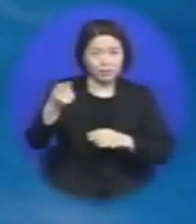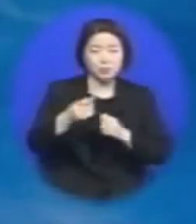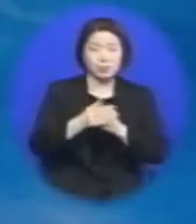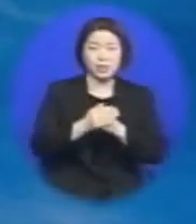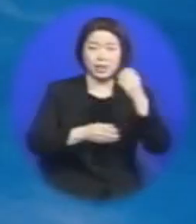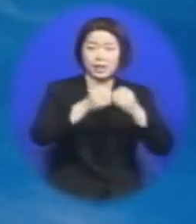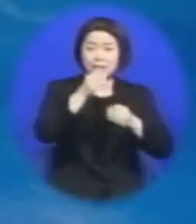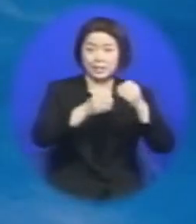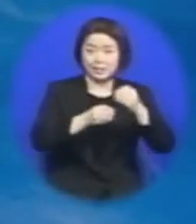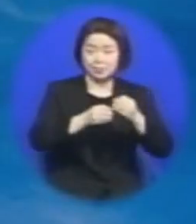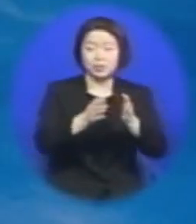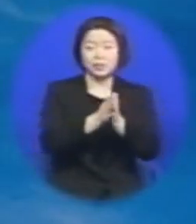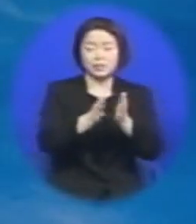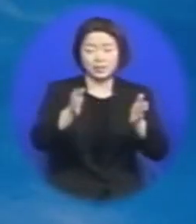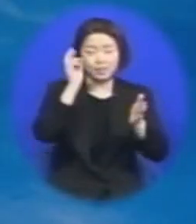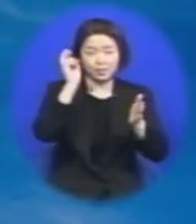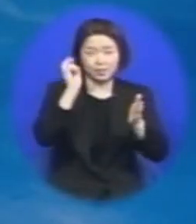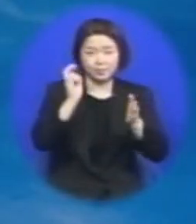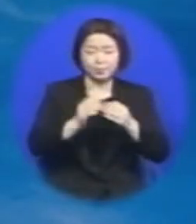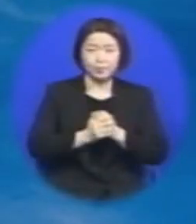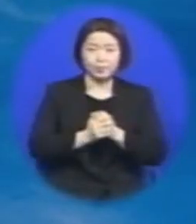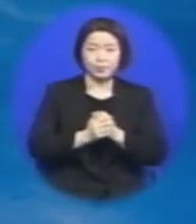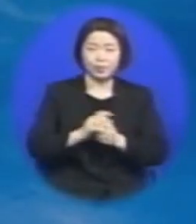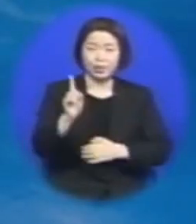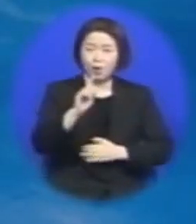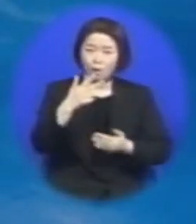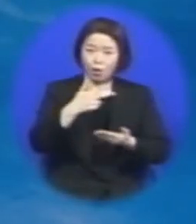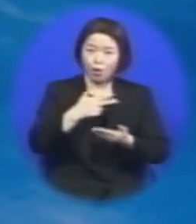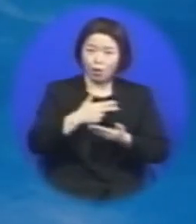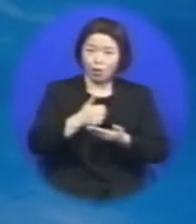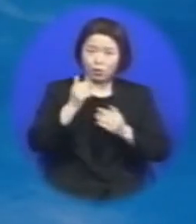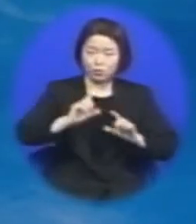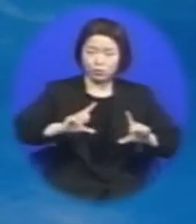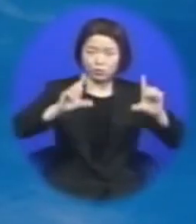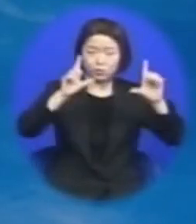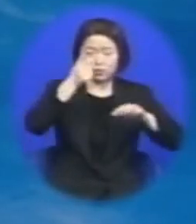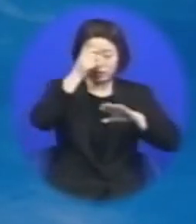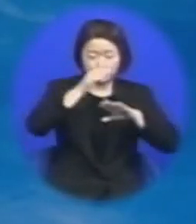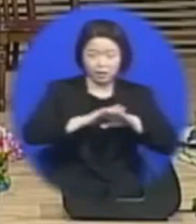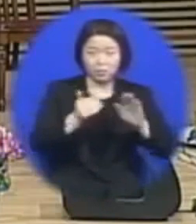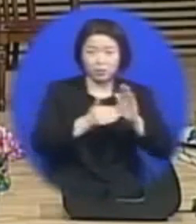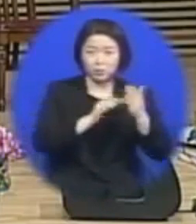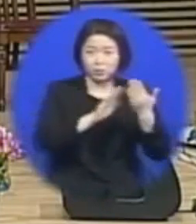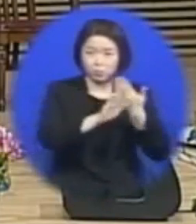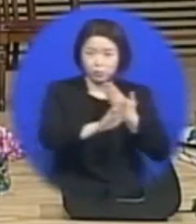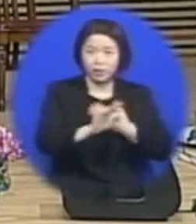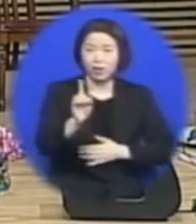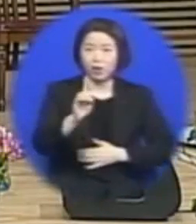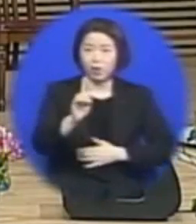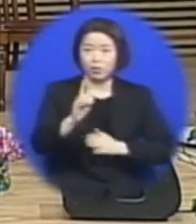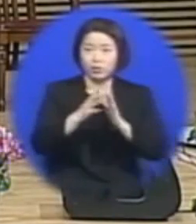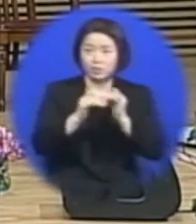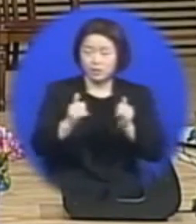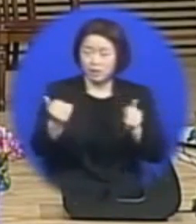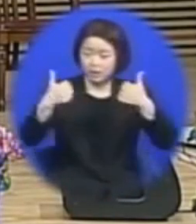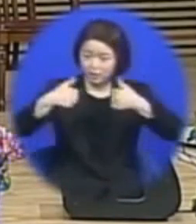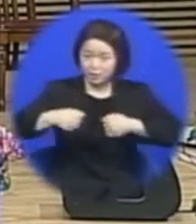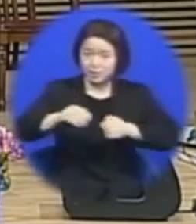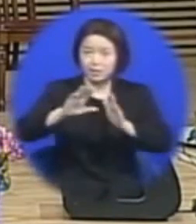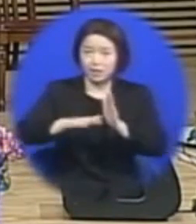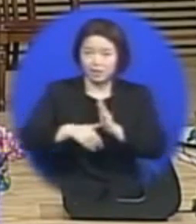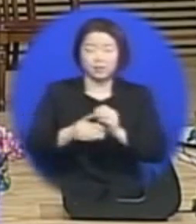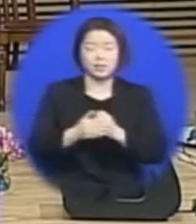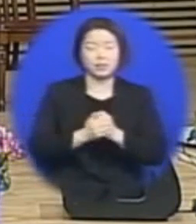않으십니다 어느 주일에 예배가 끝나고 성도들과 인사하는 시간에 어느 분이 나오셔서